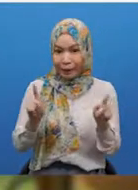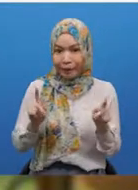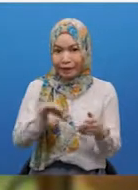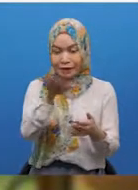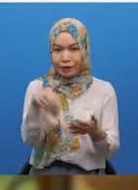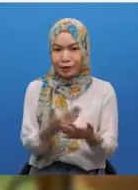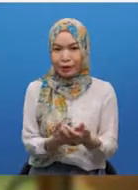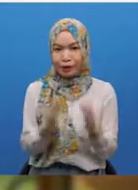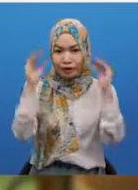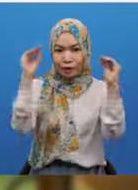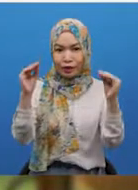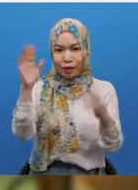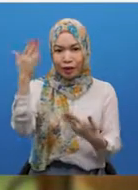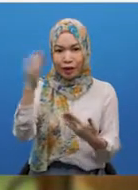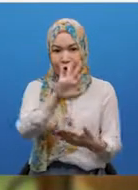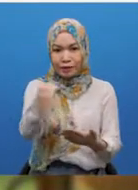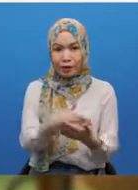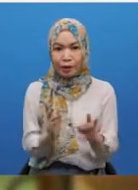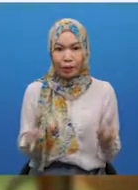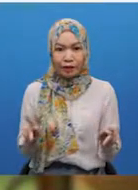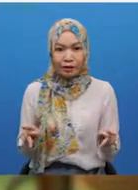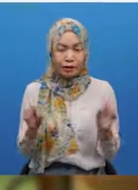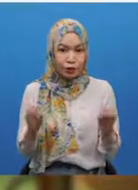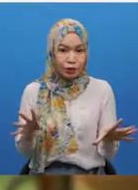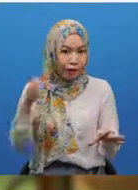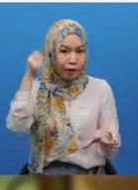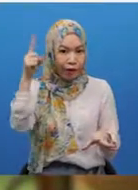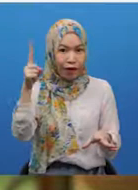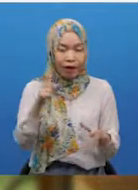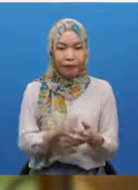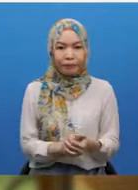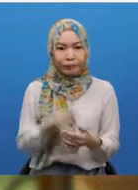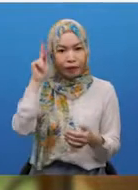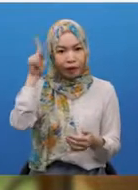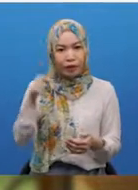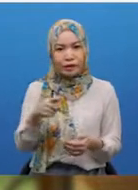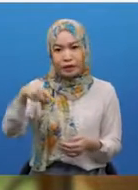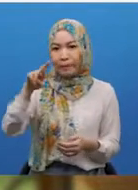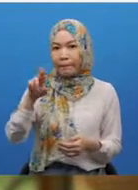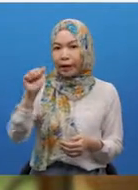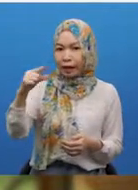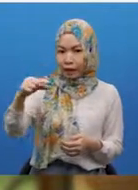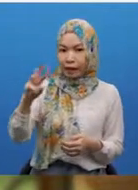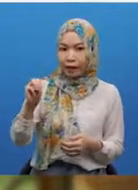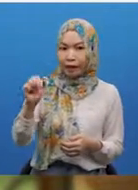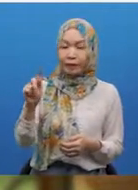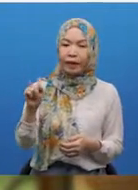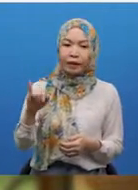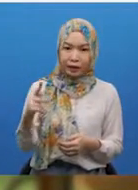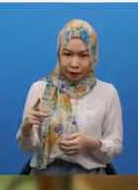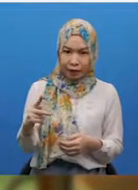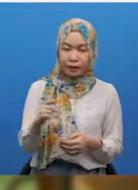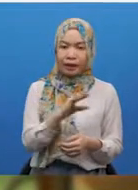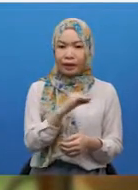Pelajar sekalian, cikgu harap semua pelajar telah memahami konsep pragmatik isi kandungan